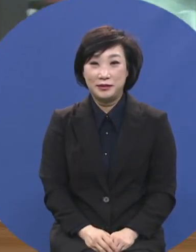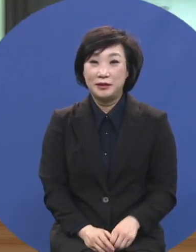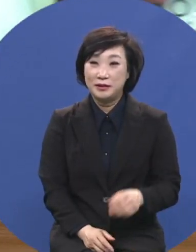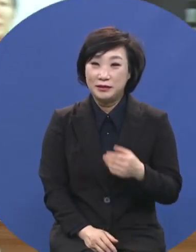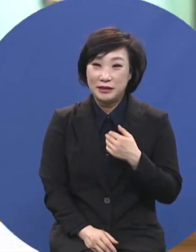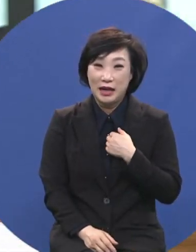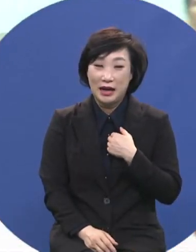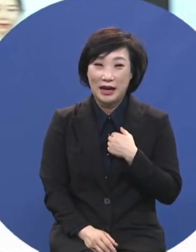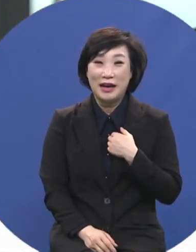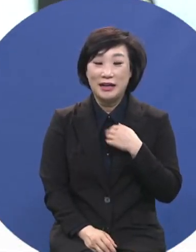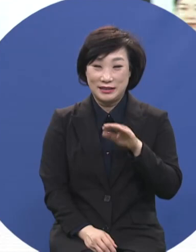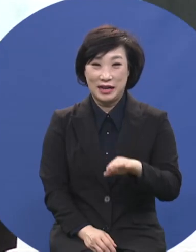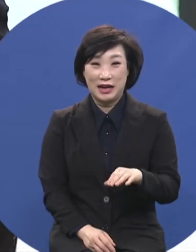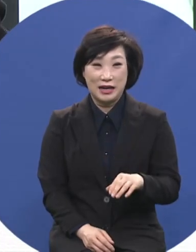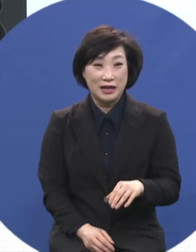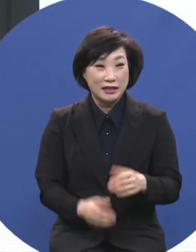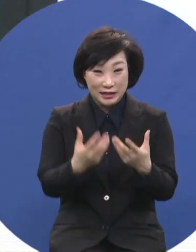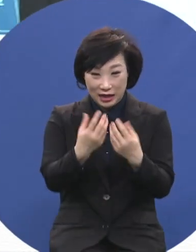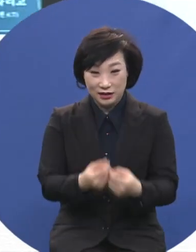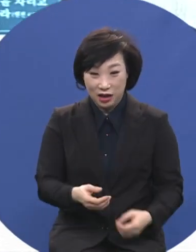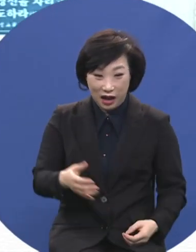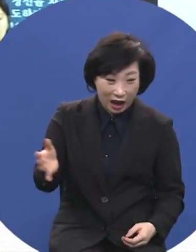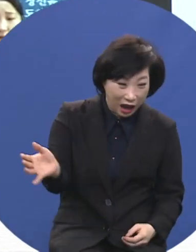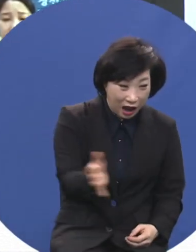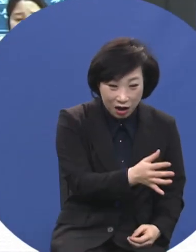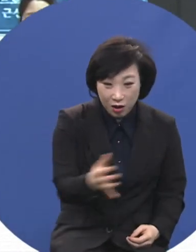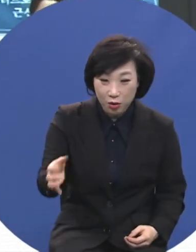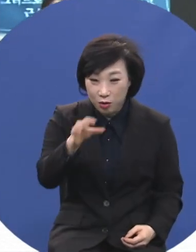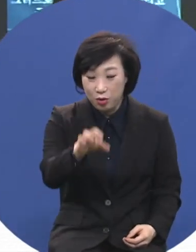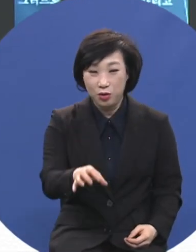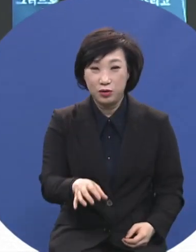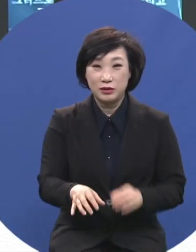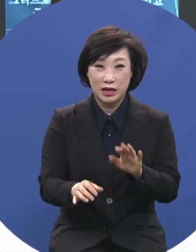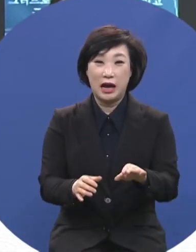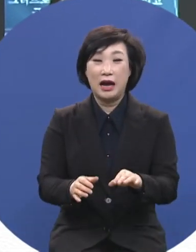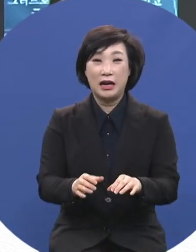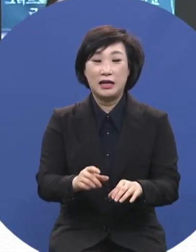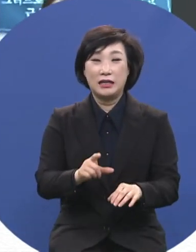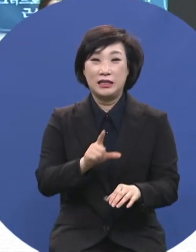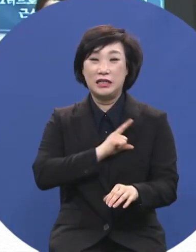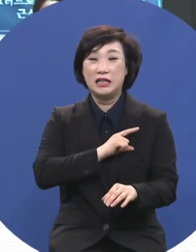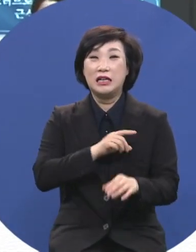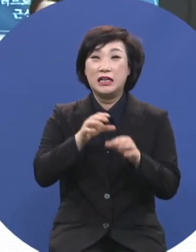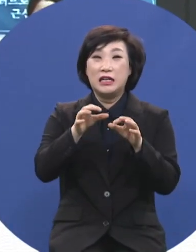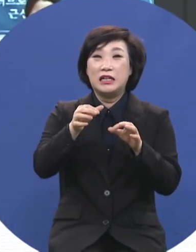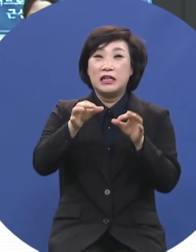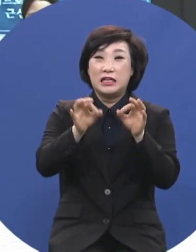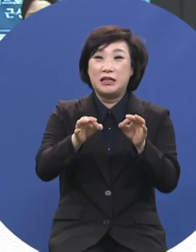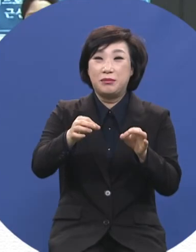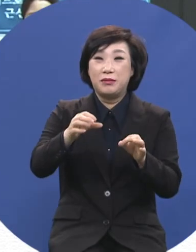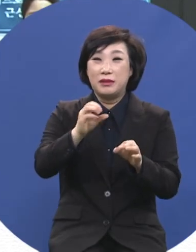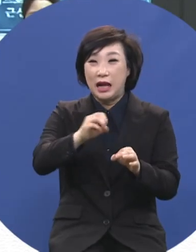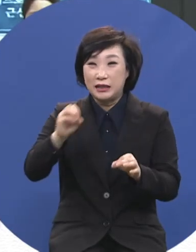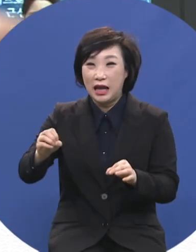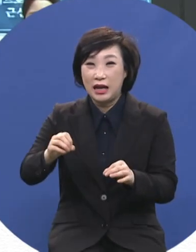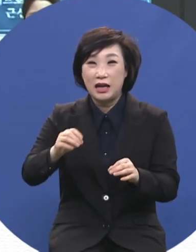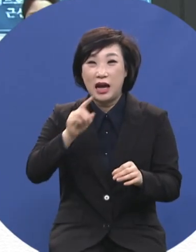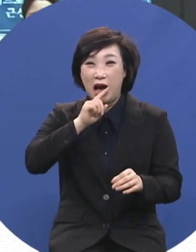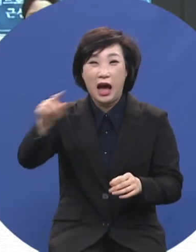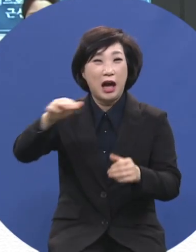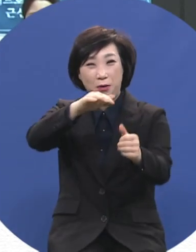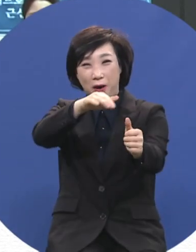내가 여기서 만약에 아무도 없는데 야 김안목이야 이리 오너라. 누가